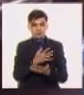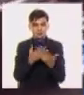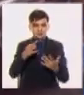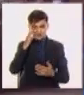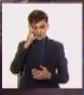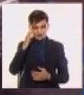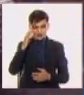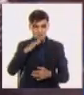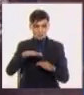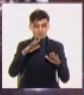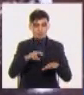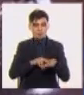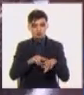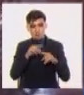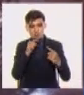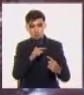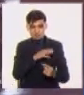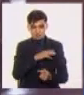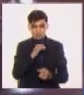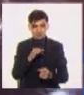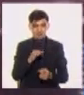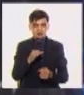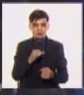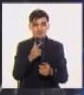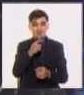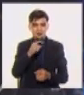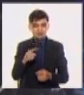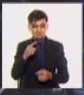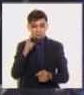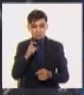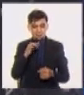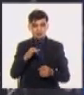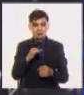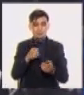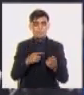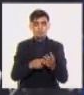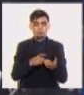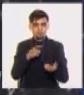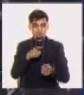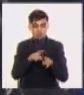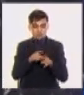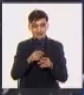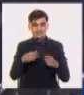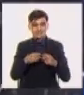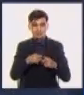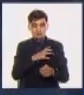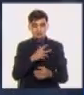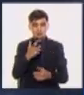полиции применила против протестующих слезоточивый газ и резиновые пули задержали больше 1300 человеком